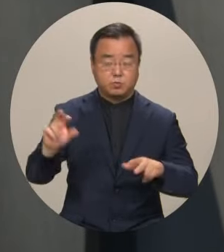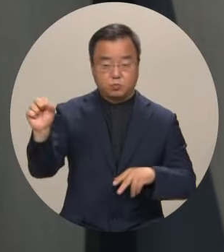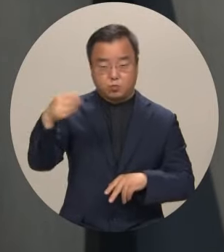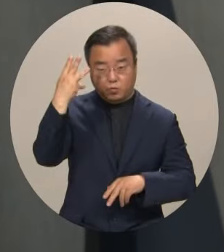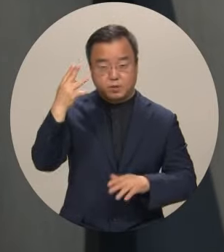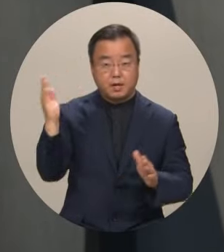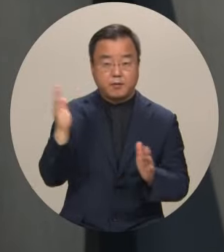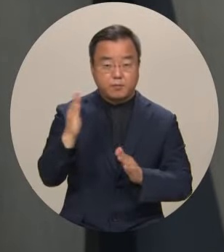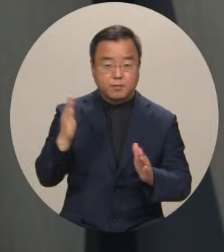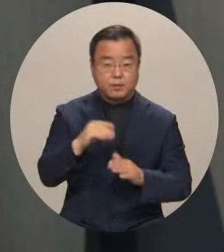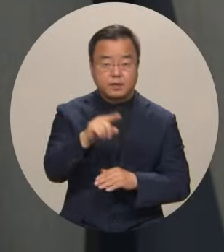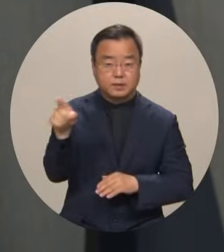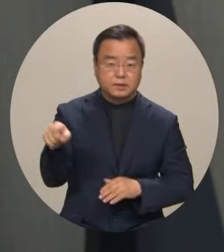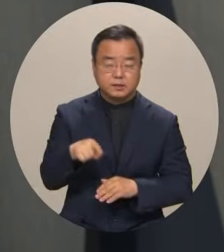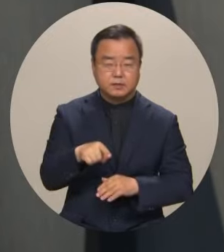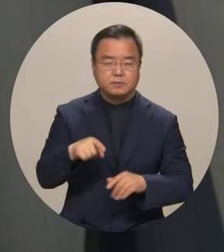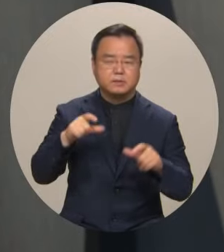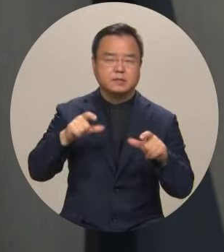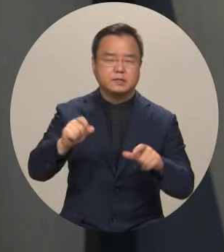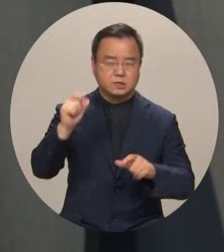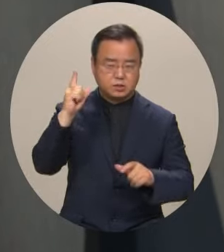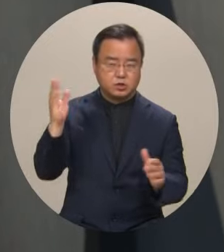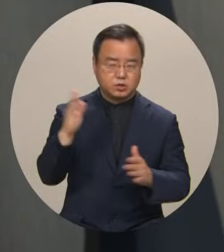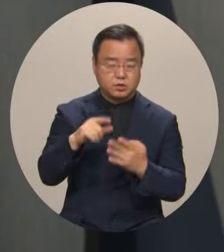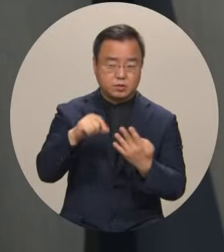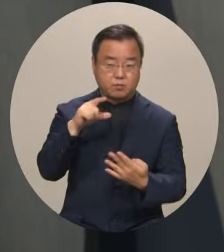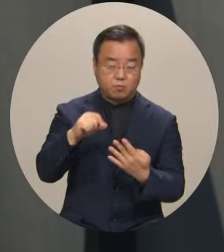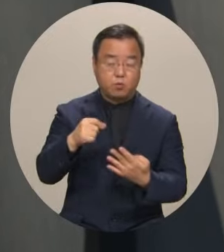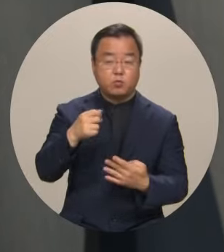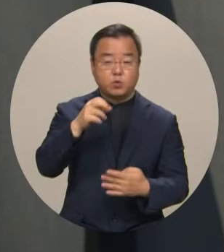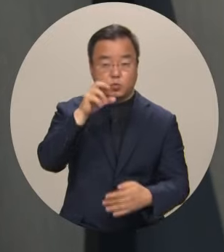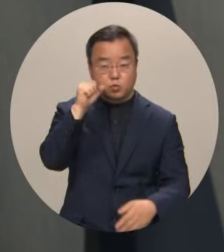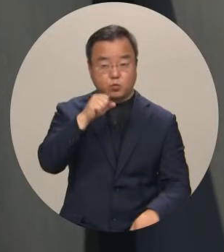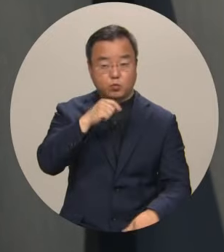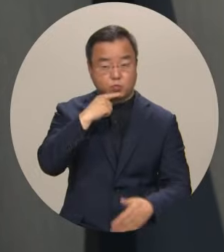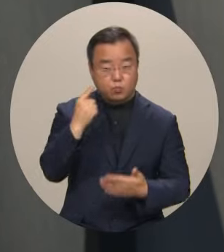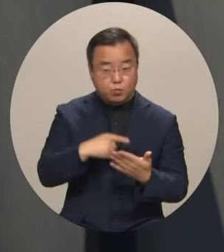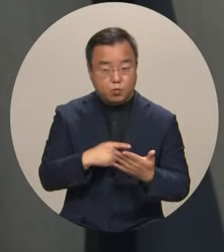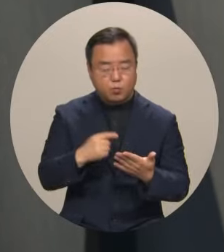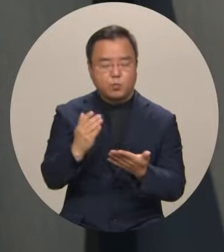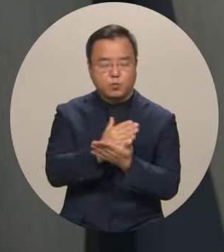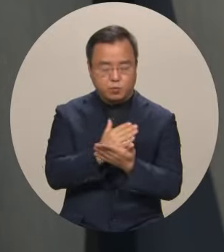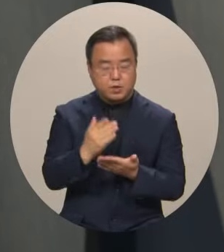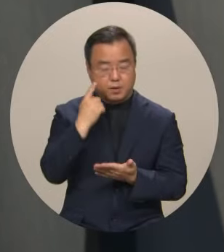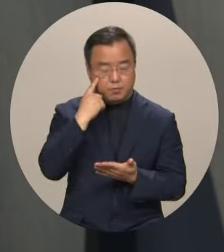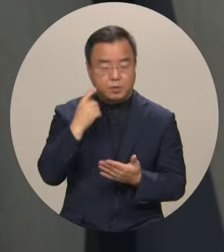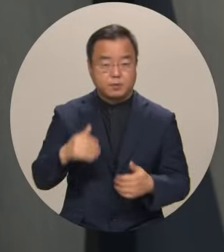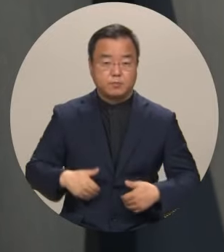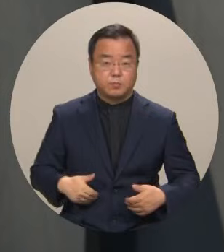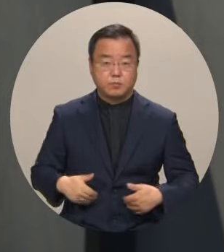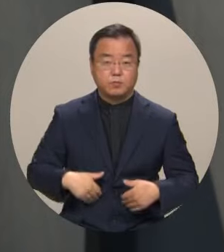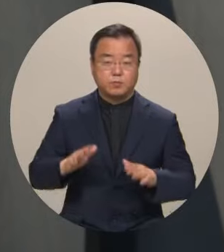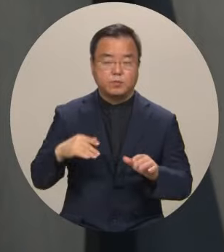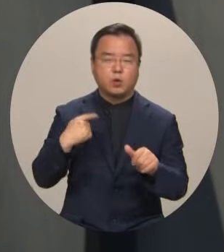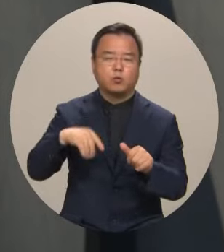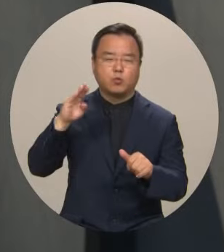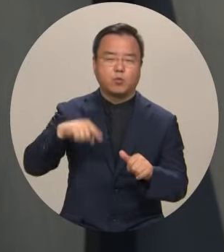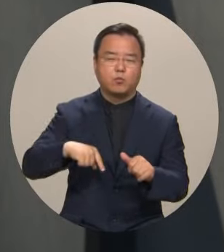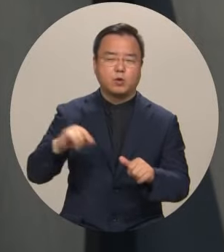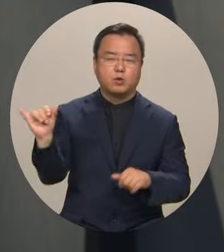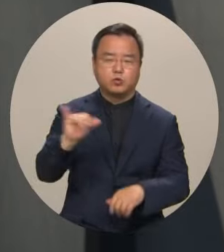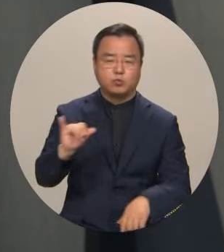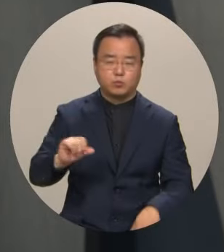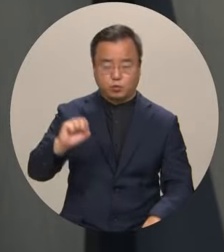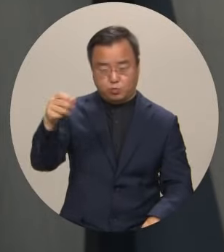지역인재 전형에 유불리를 가늠하는데 중요한 지표입니다 올해 1월 기준 교육부가 전국고 3제 학생수를